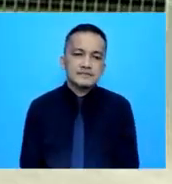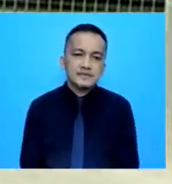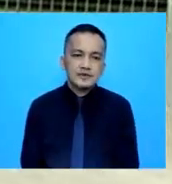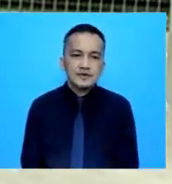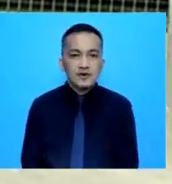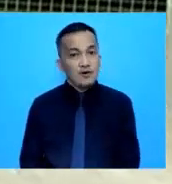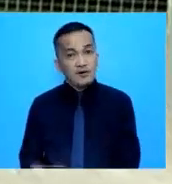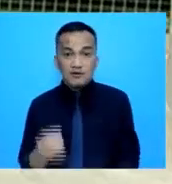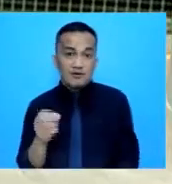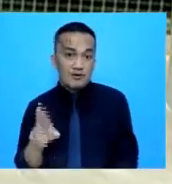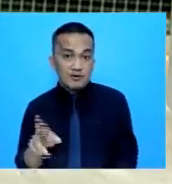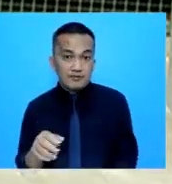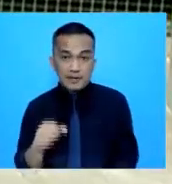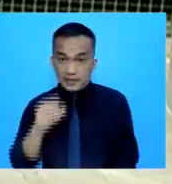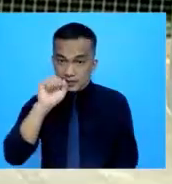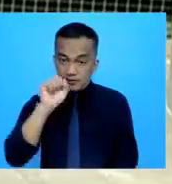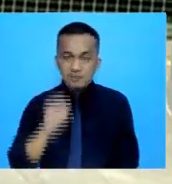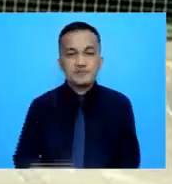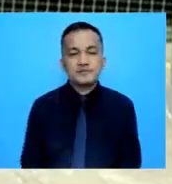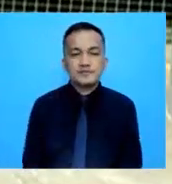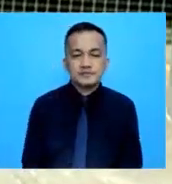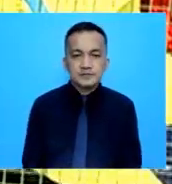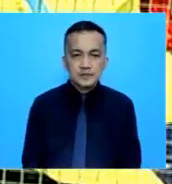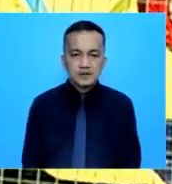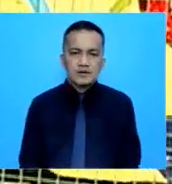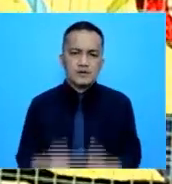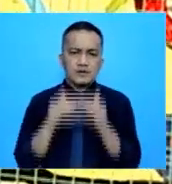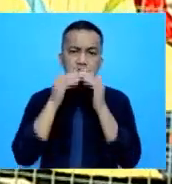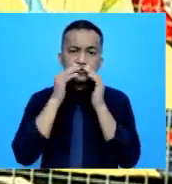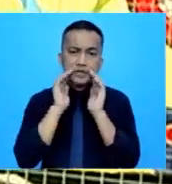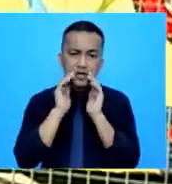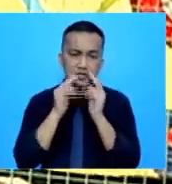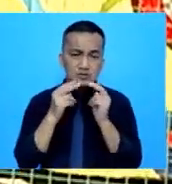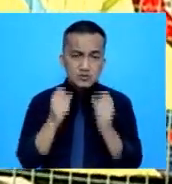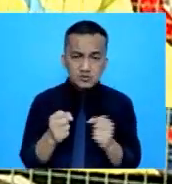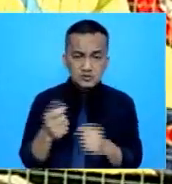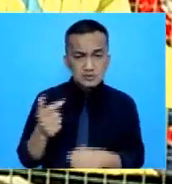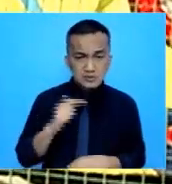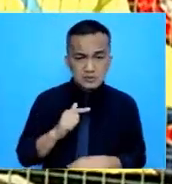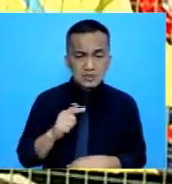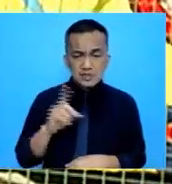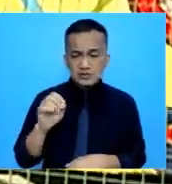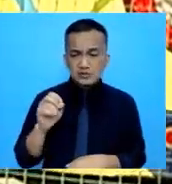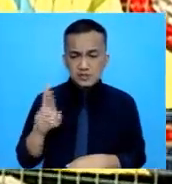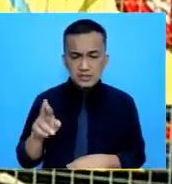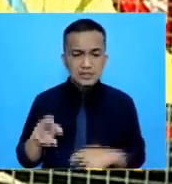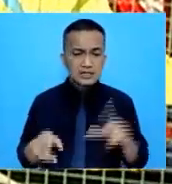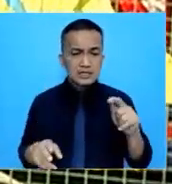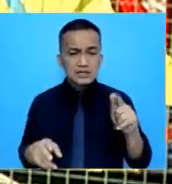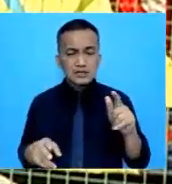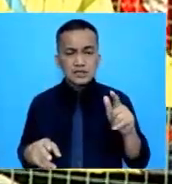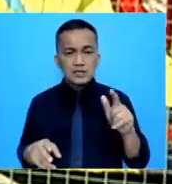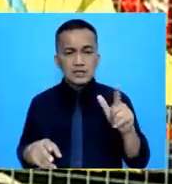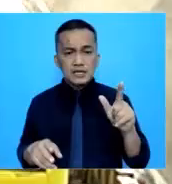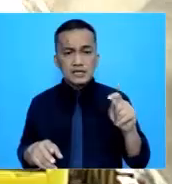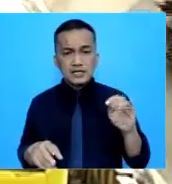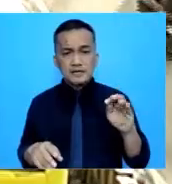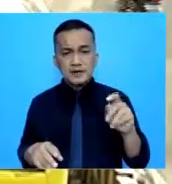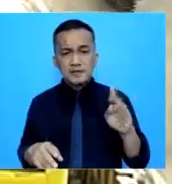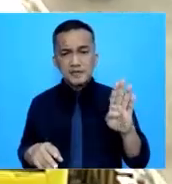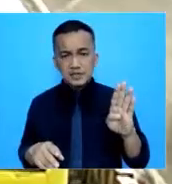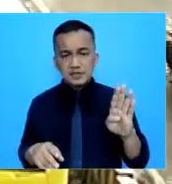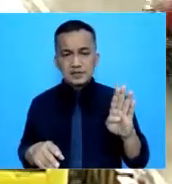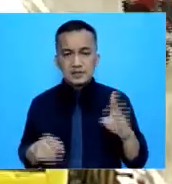maiinom. Ang malungkot na balita naman para sa mga commuter, inanunsyo ng DOTR at Land Transportation Franchising and Regulatory Board